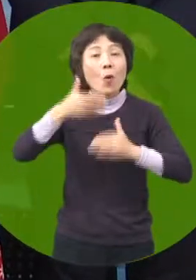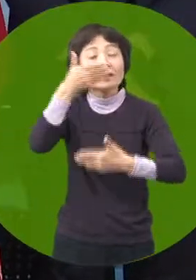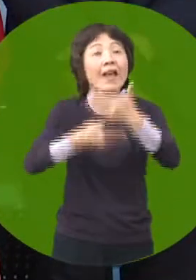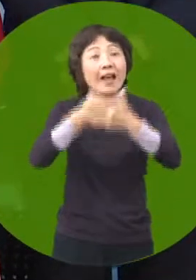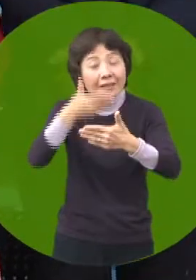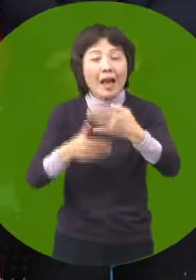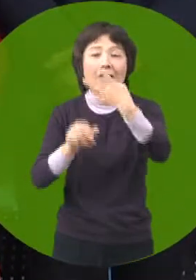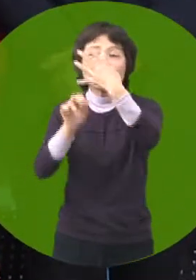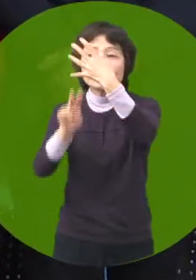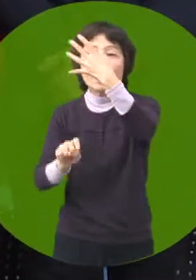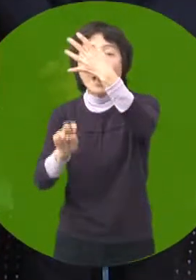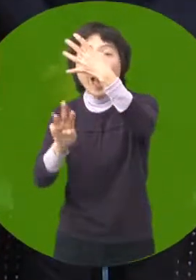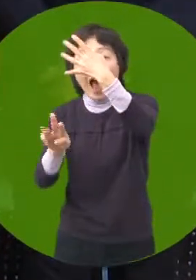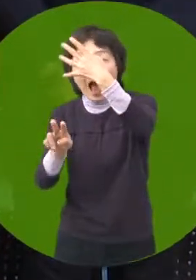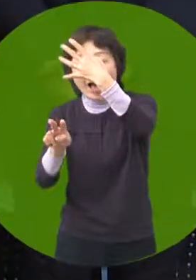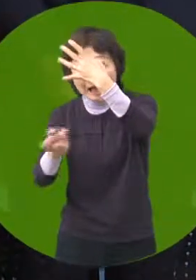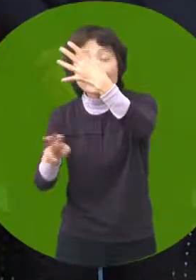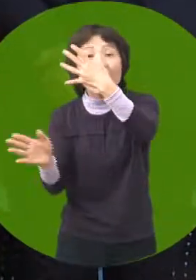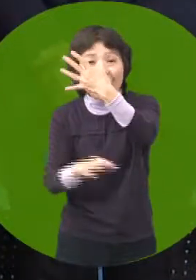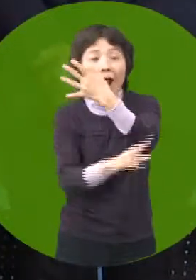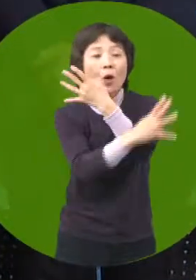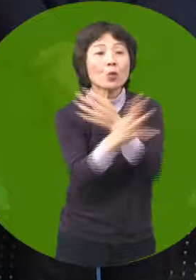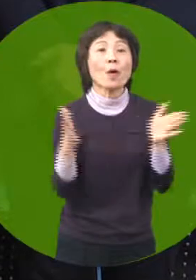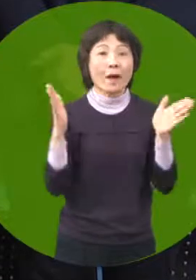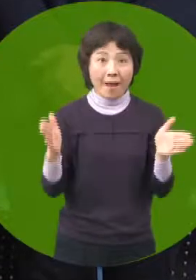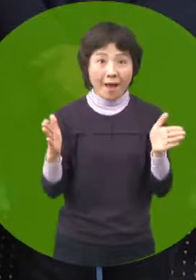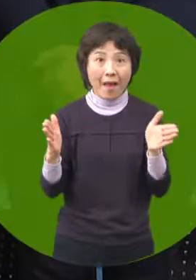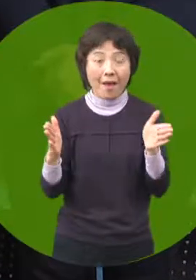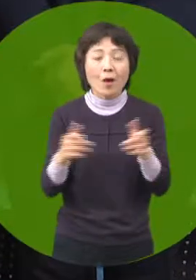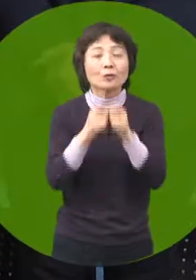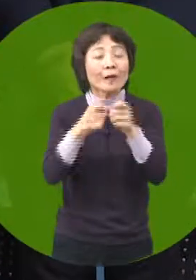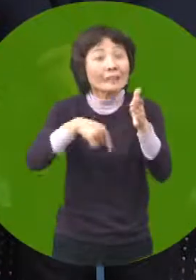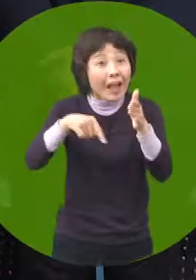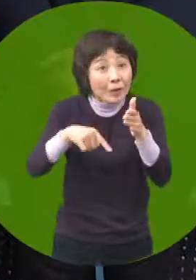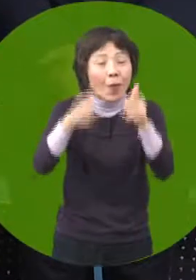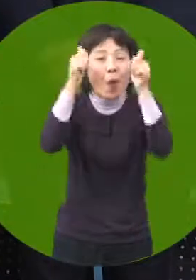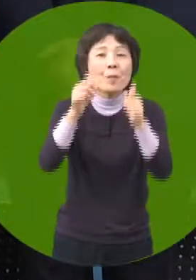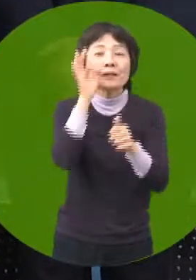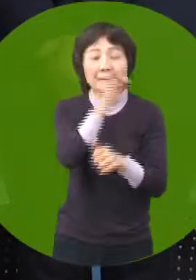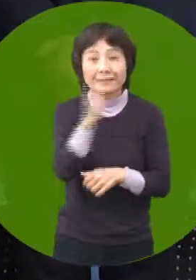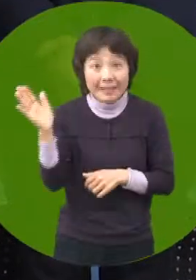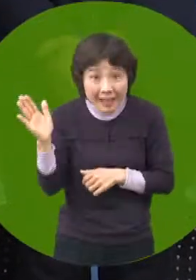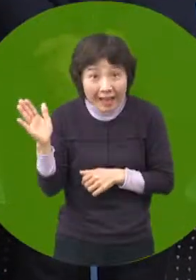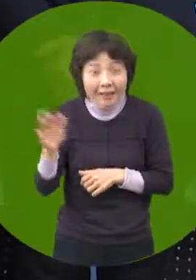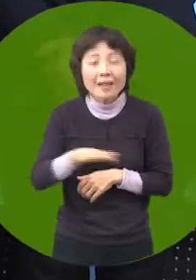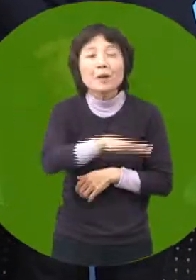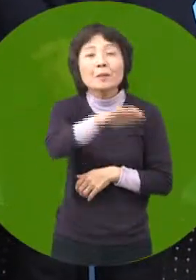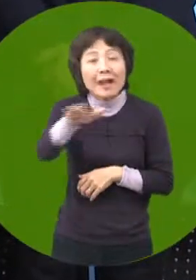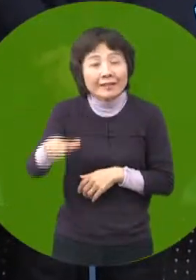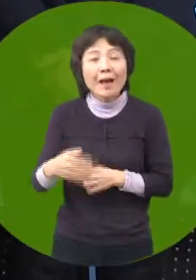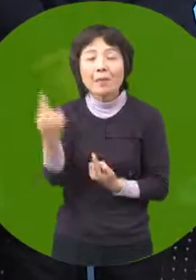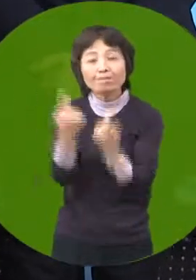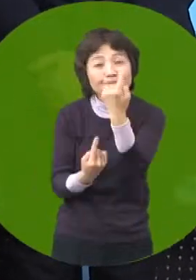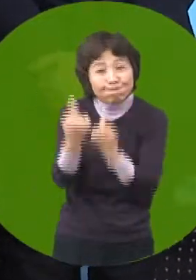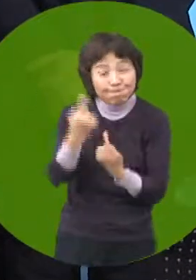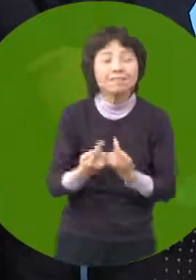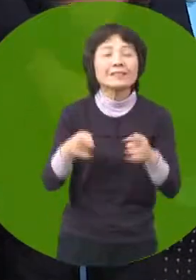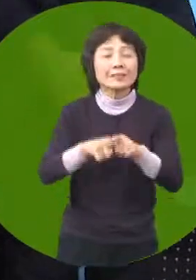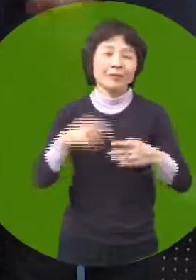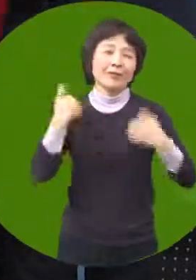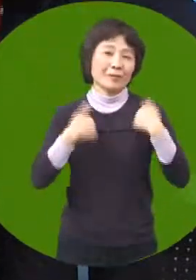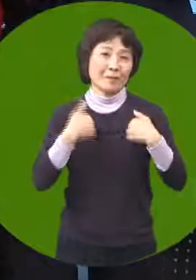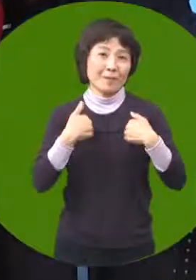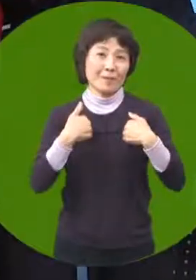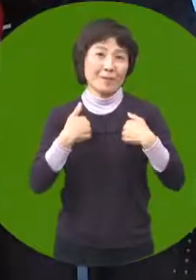から4日間の開催です。詳しくは公式ホームページをご覧ください。皆さんもぜひ会場で一緒に楽しみましょ